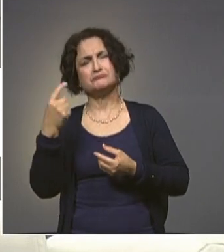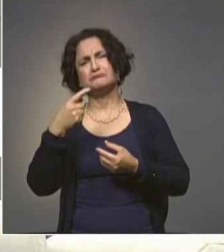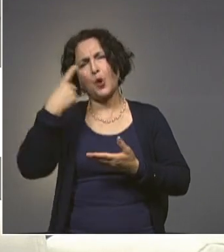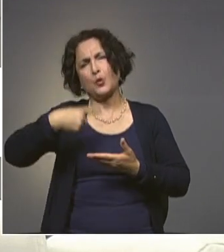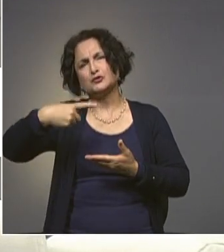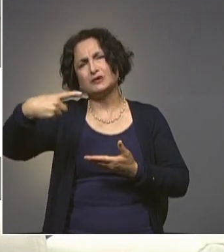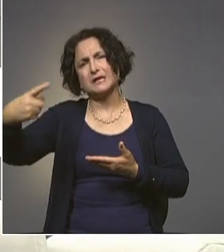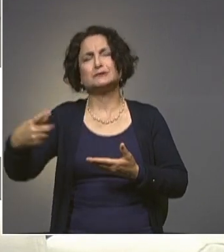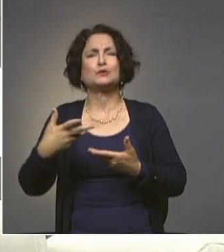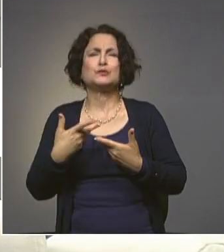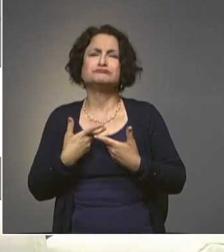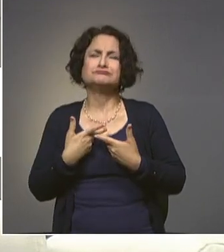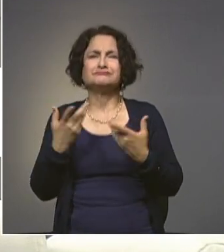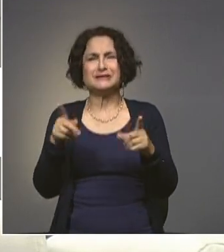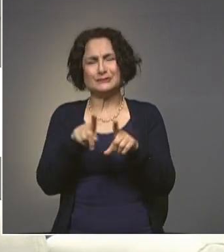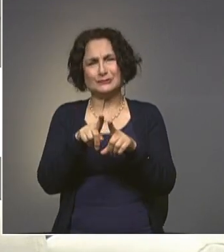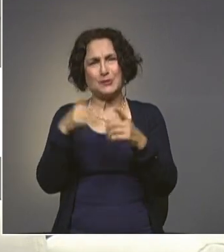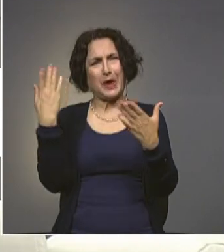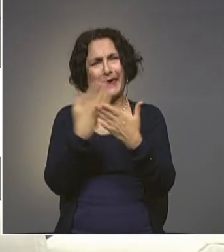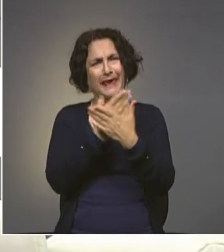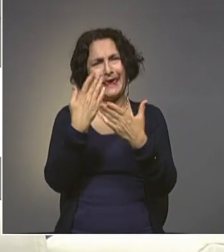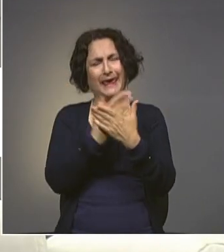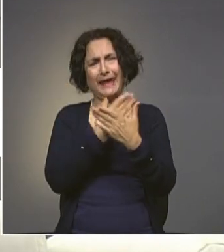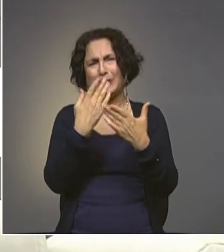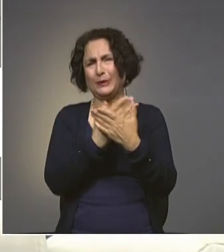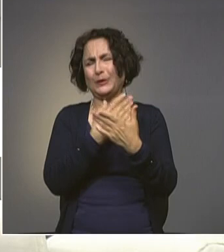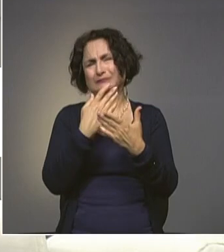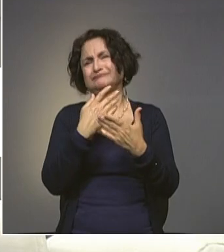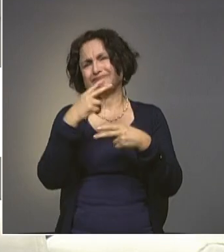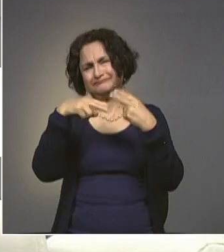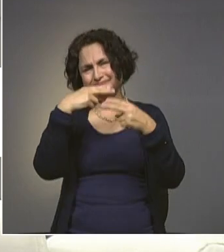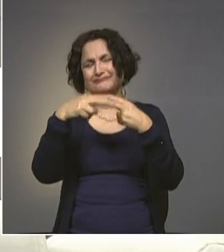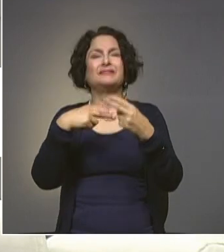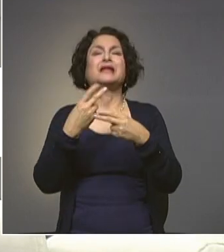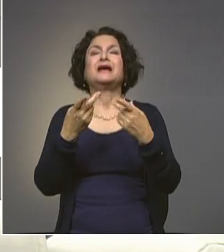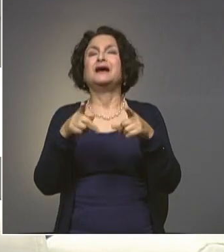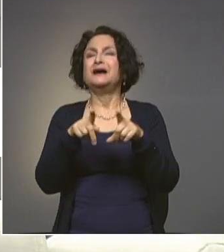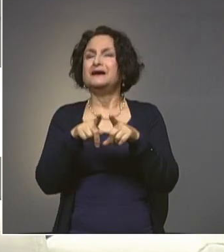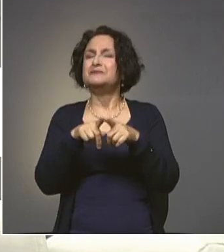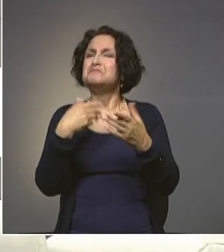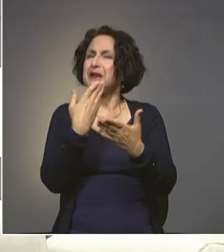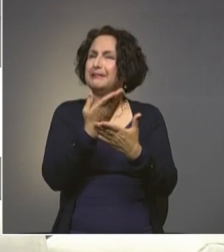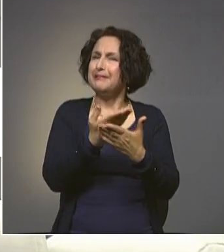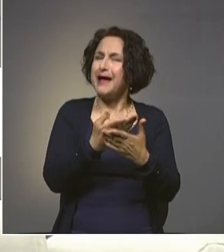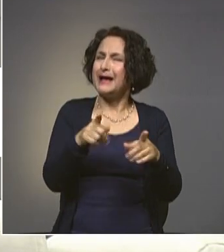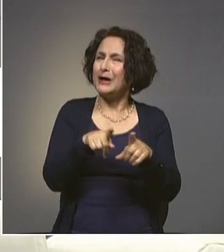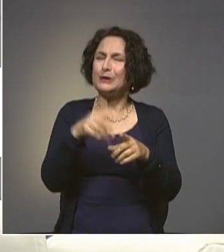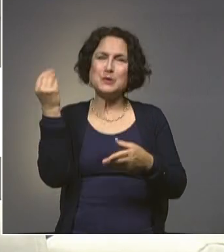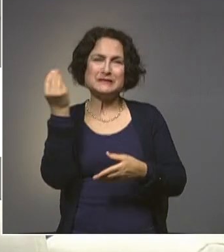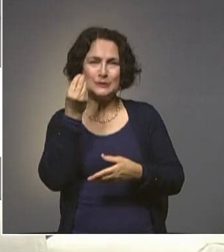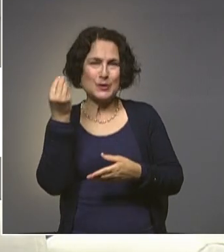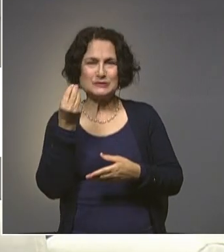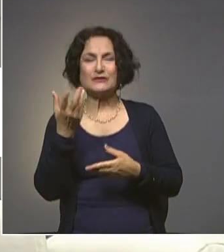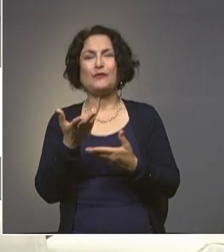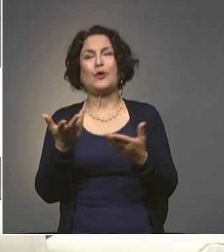тема посяга и киното, заради така щедрите възможности, които то предлага като изкуство. Много е вероятно